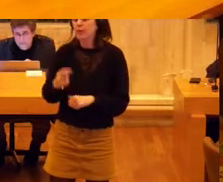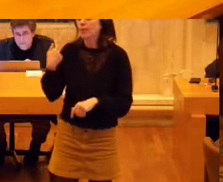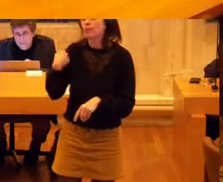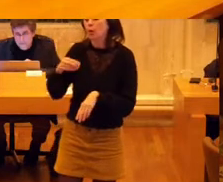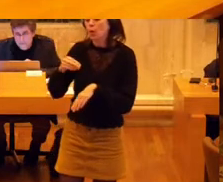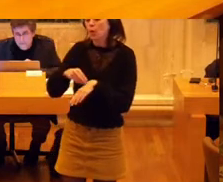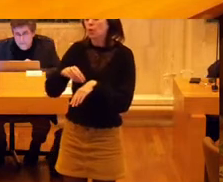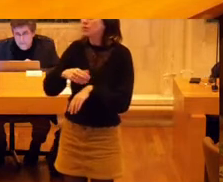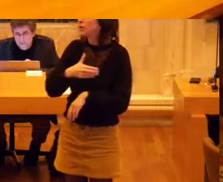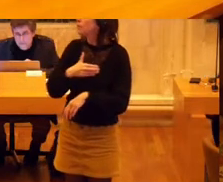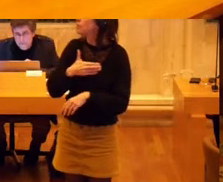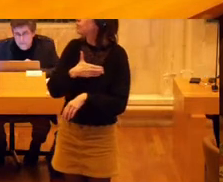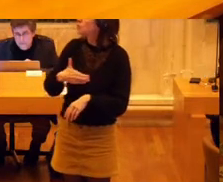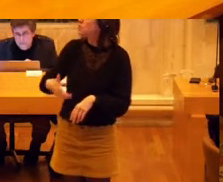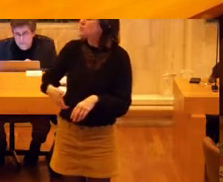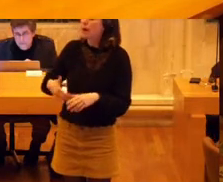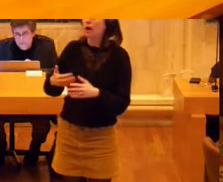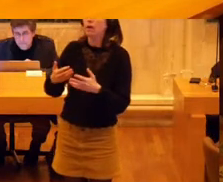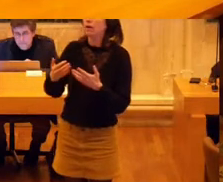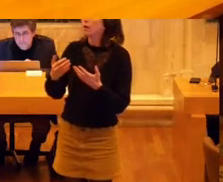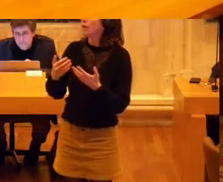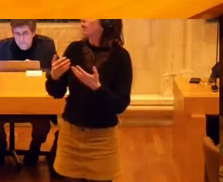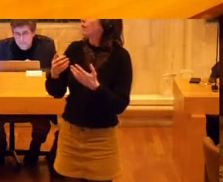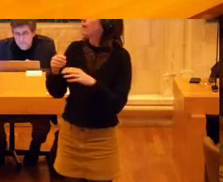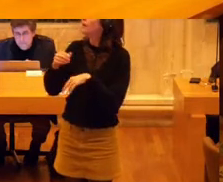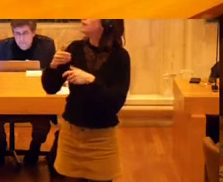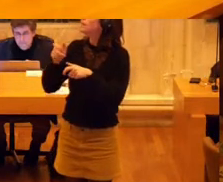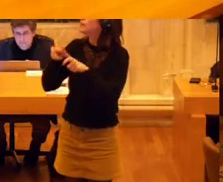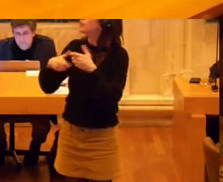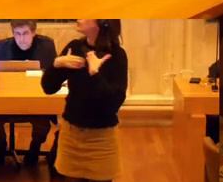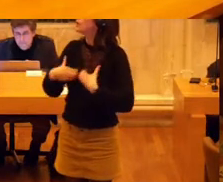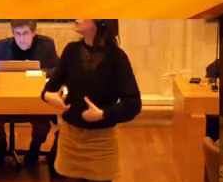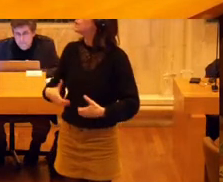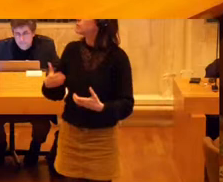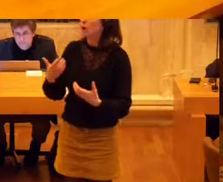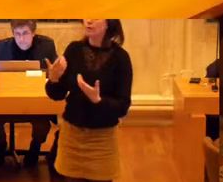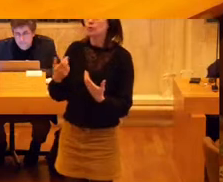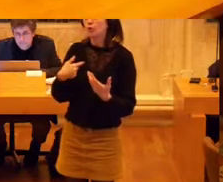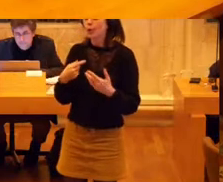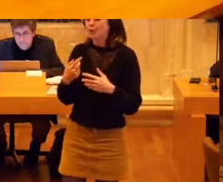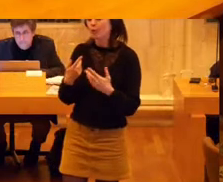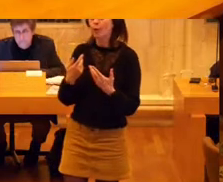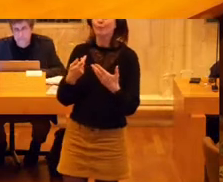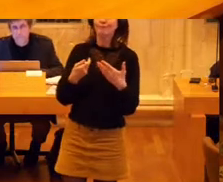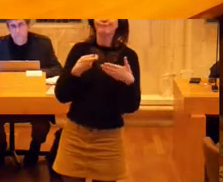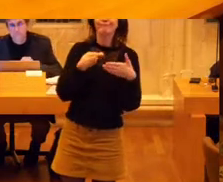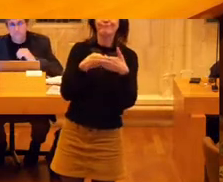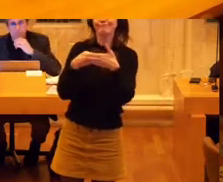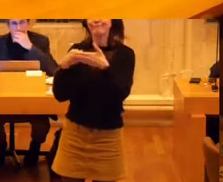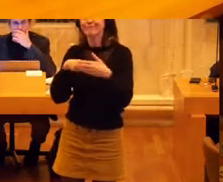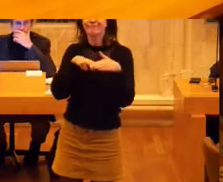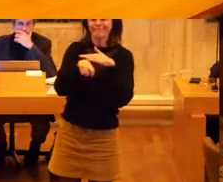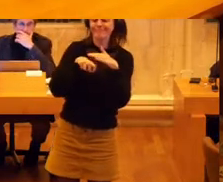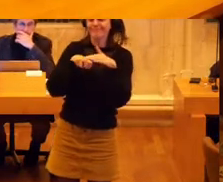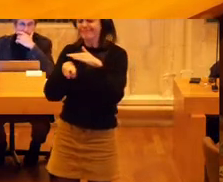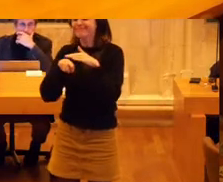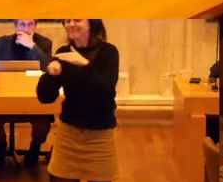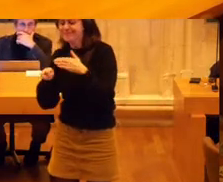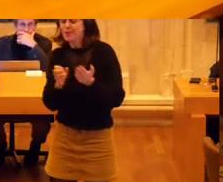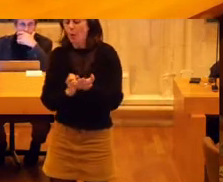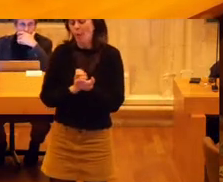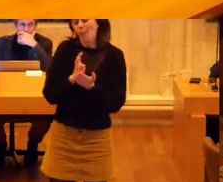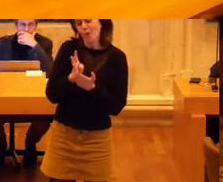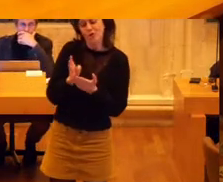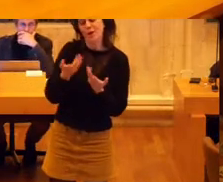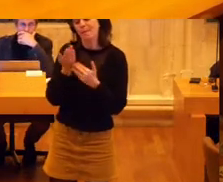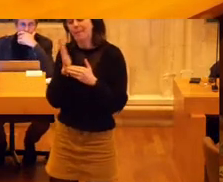Bruno Coutenceau un peu de porte-à-porte à l'occasion du mi-mandat, en prenant soin de parler de ce projet-là.